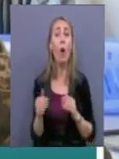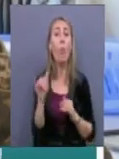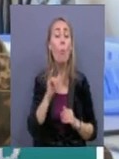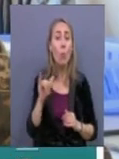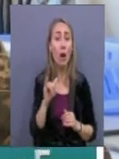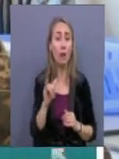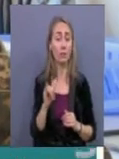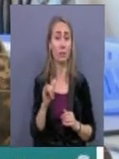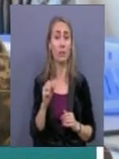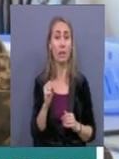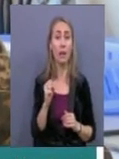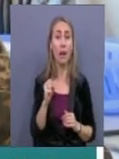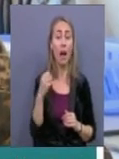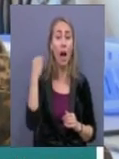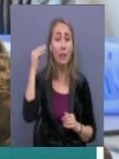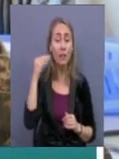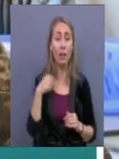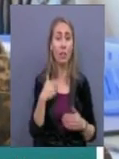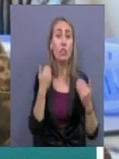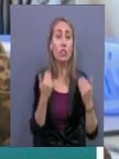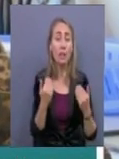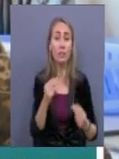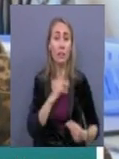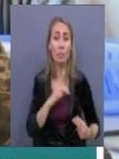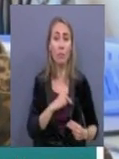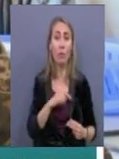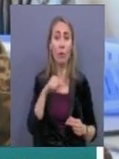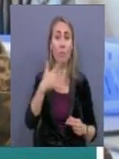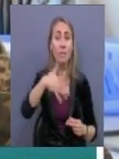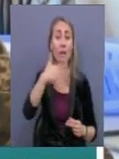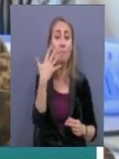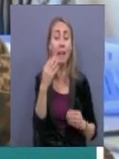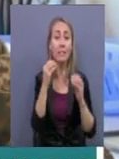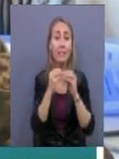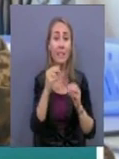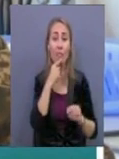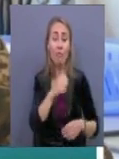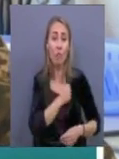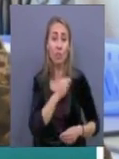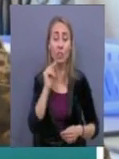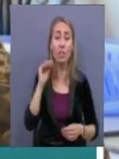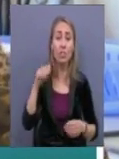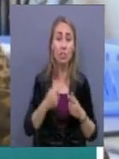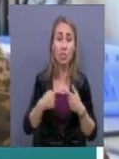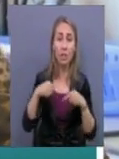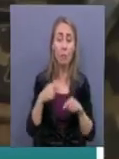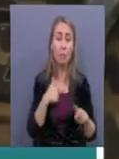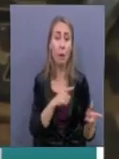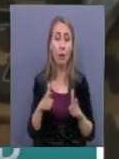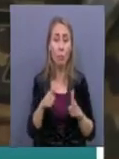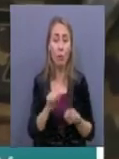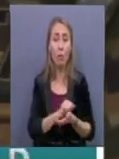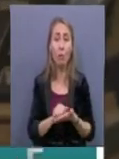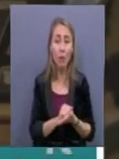қаласында 55 оның әскери бөлімінде взвод сержант қызметін атқарып жүрмін. Біз Көкшетауда осы 7-ші жыл істеп жатырмын.